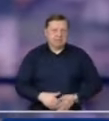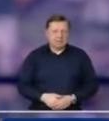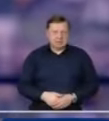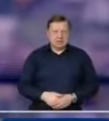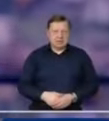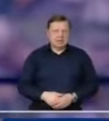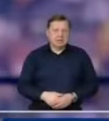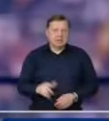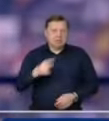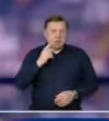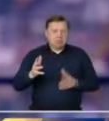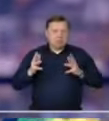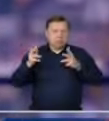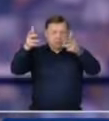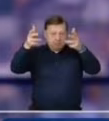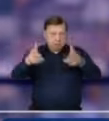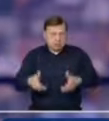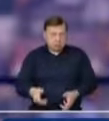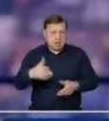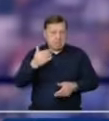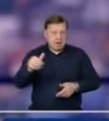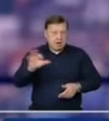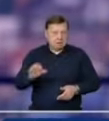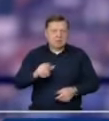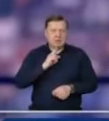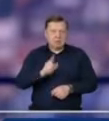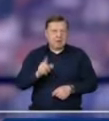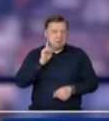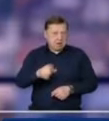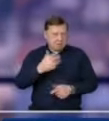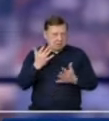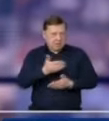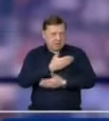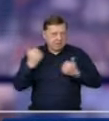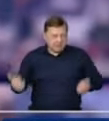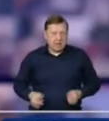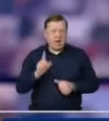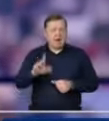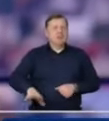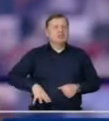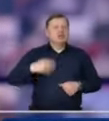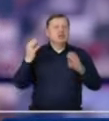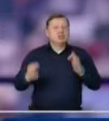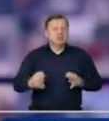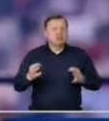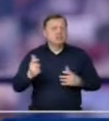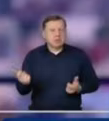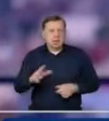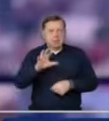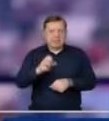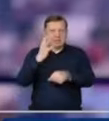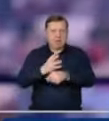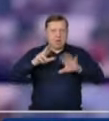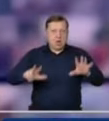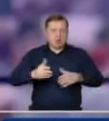Dla wielu wylądowanie łazika Perseverance na Marsie to prawdziwy kosmos. Dziś jednak warto świętować także inne wydarzenie.